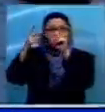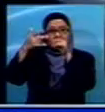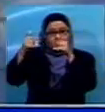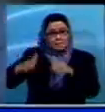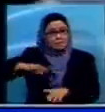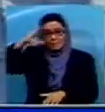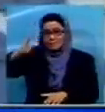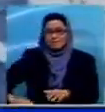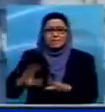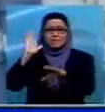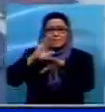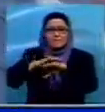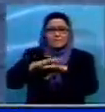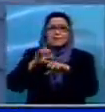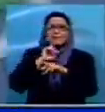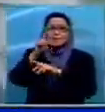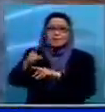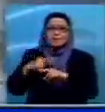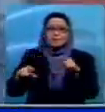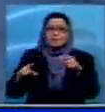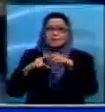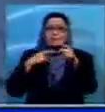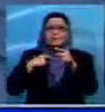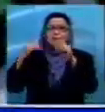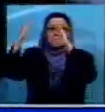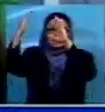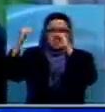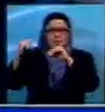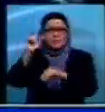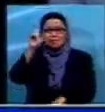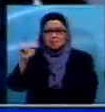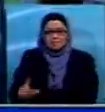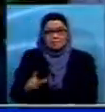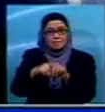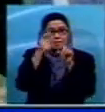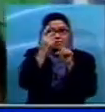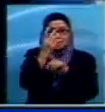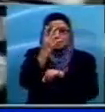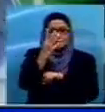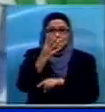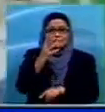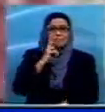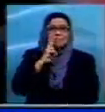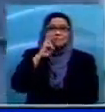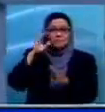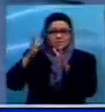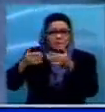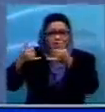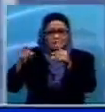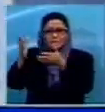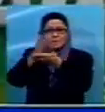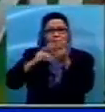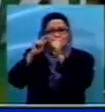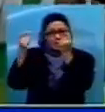menjadi sandaran Itali. Empat pemain veteran yang pernah menjulang piala pada 2006 adalah sebahagian dari pasukan